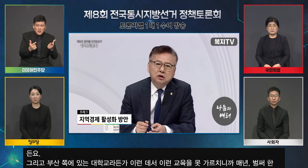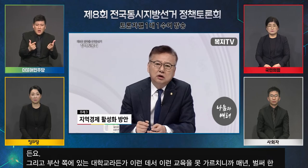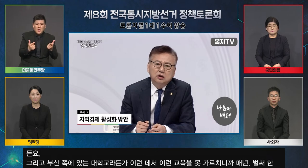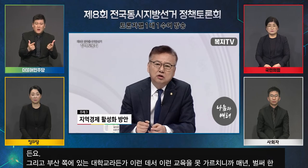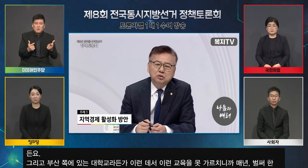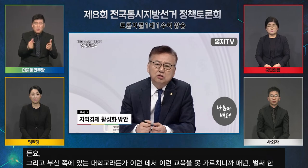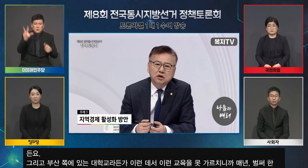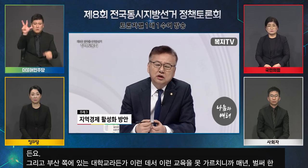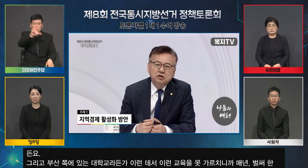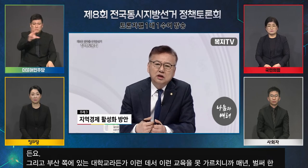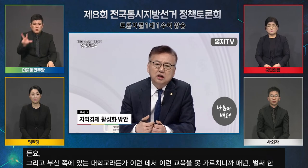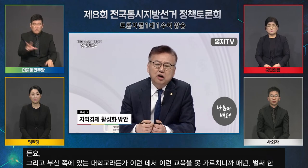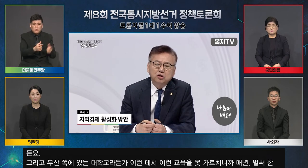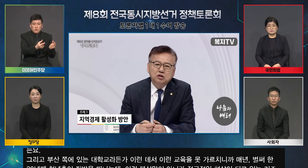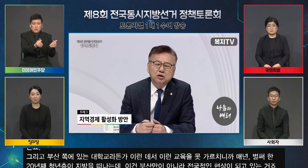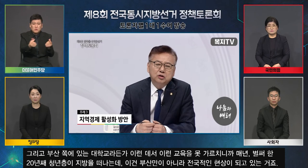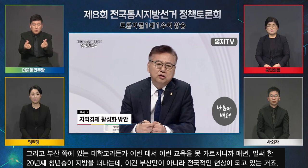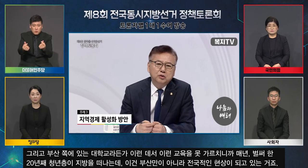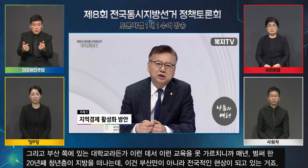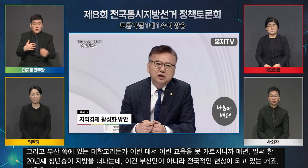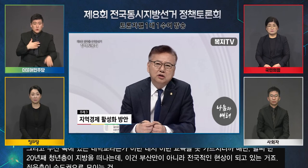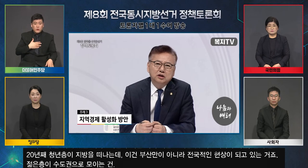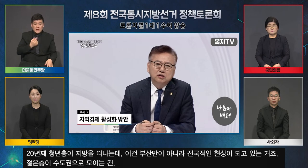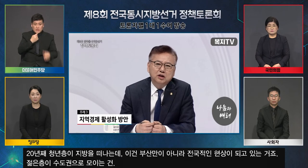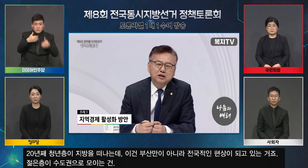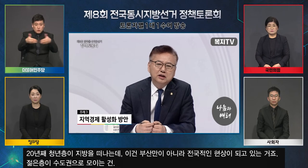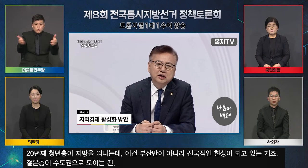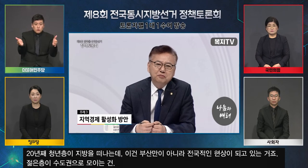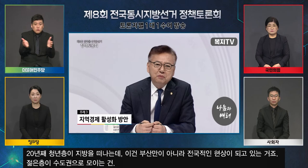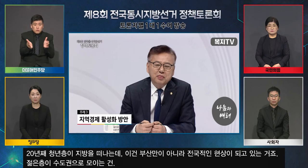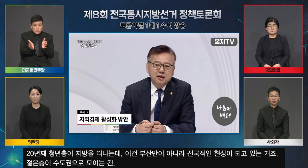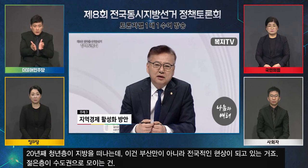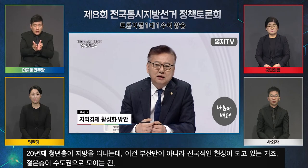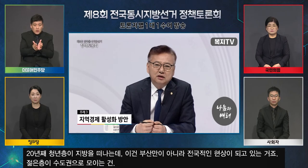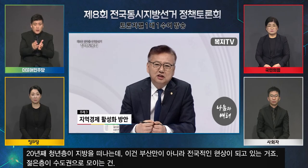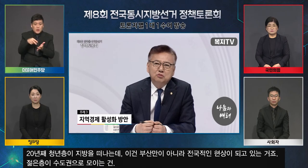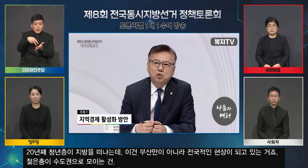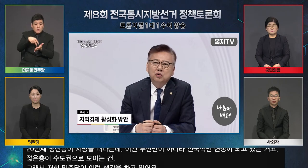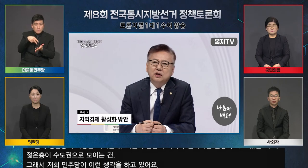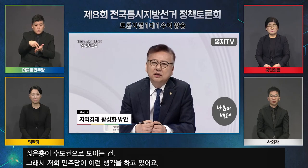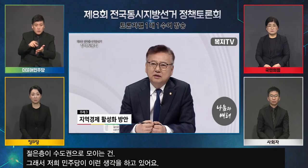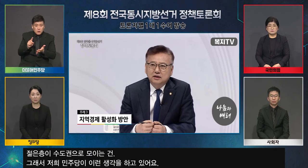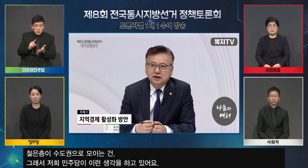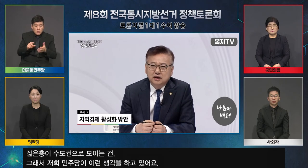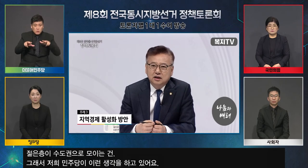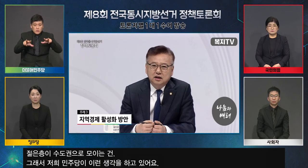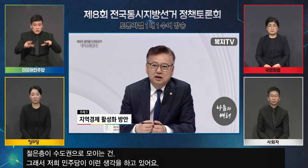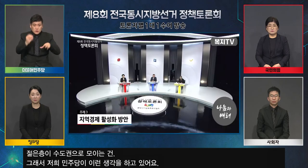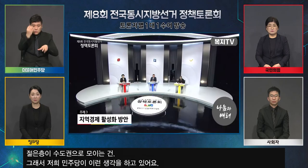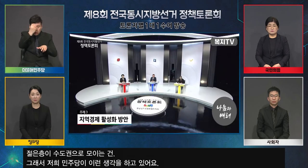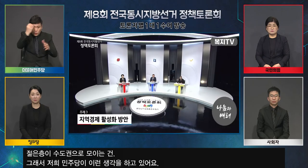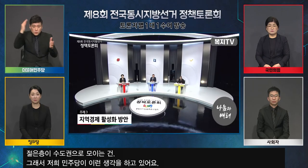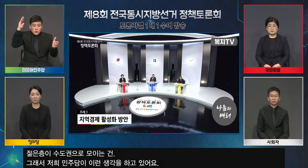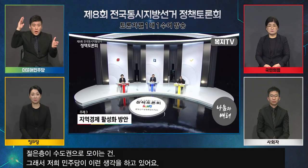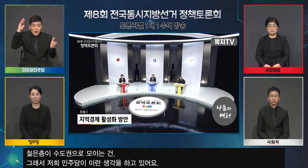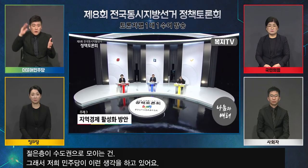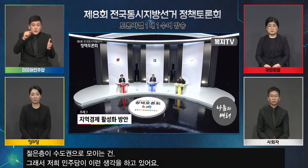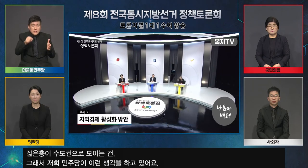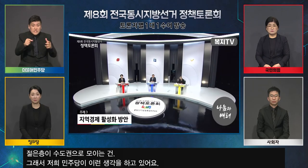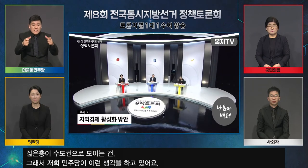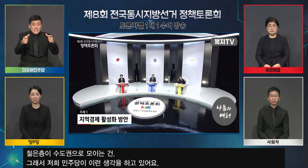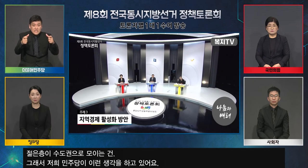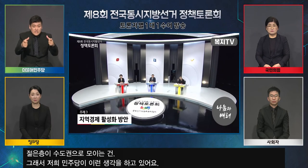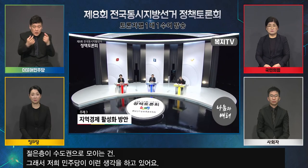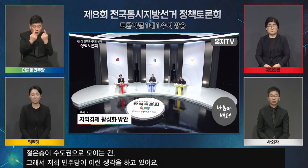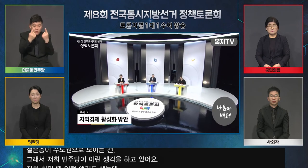저희 민주당이 이런 생각을 하고 있어요. 저희 회의 때 이런 얘기도 했는데 지금 고등학생들이 그 지역 대학을